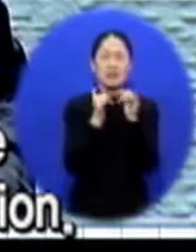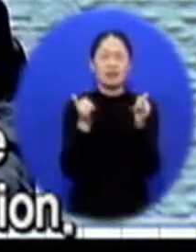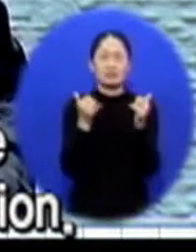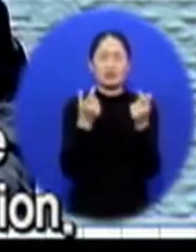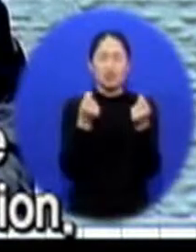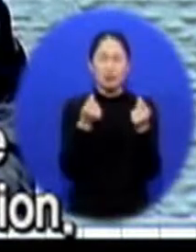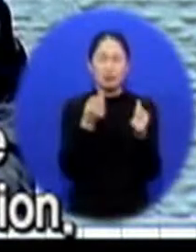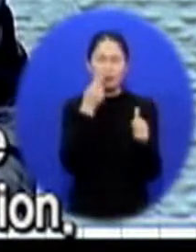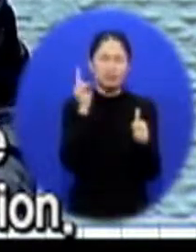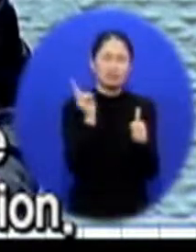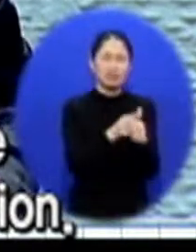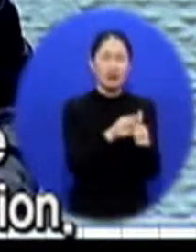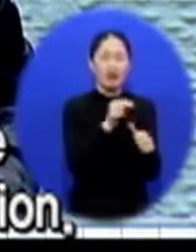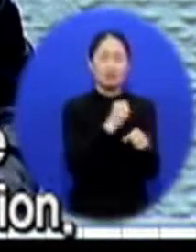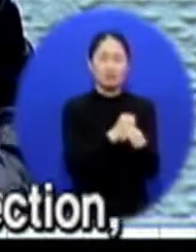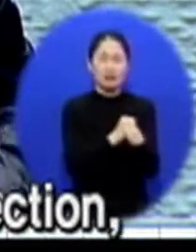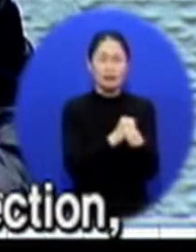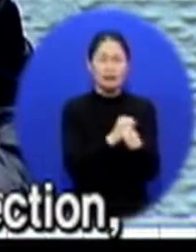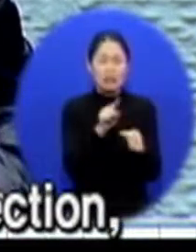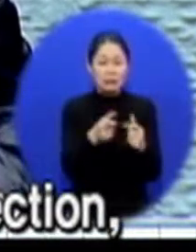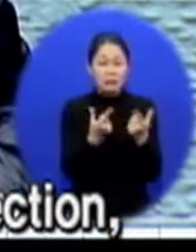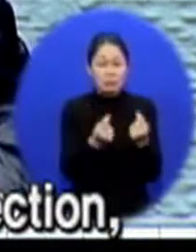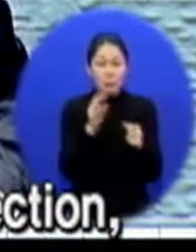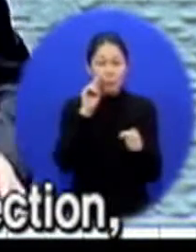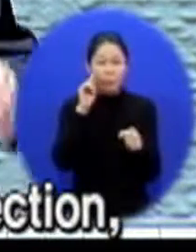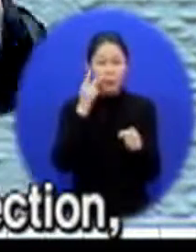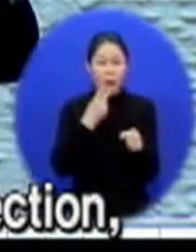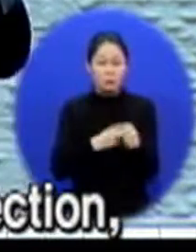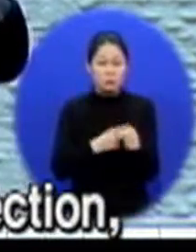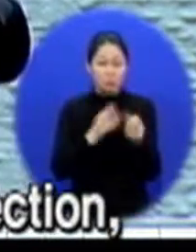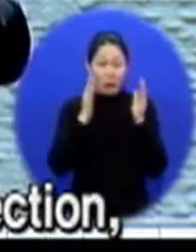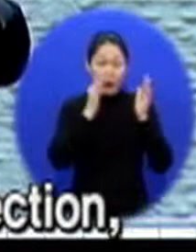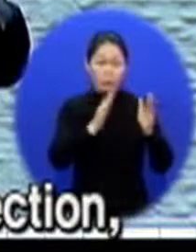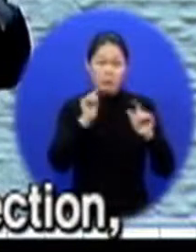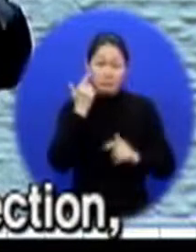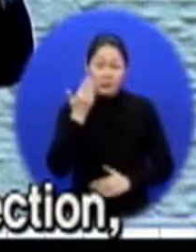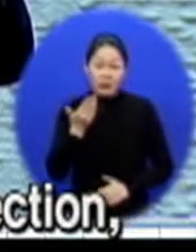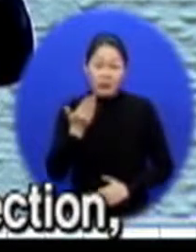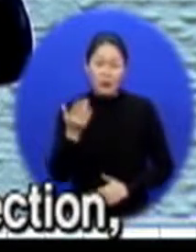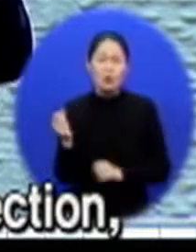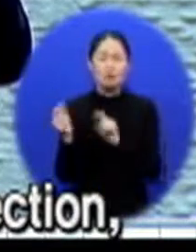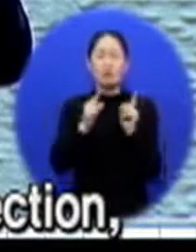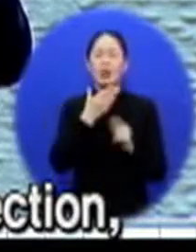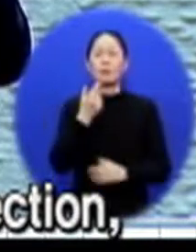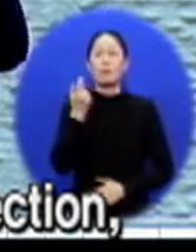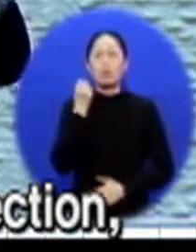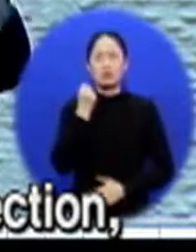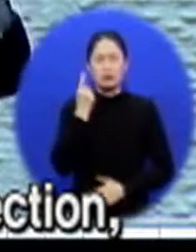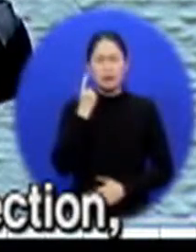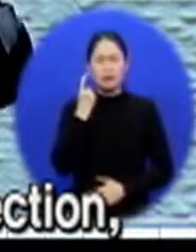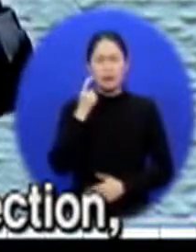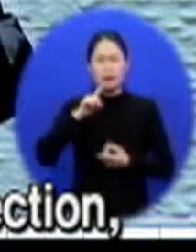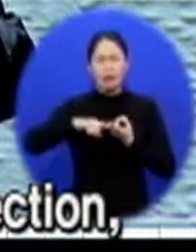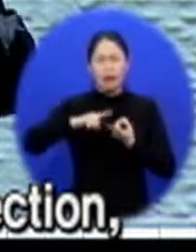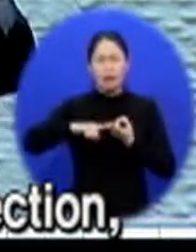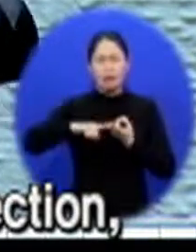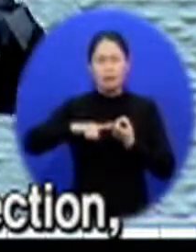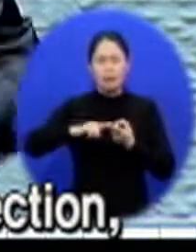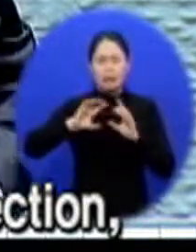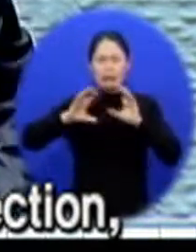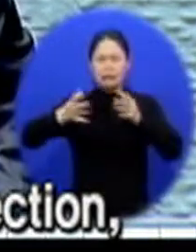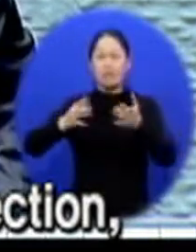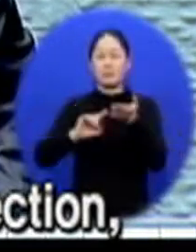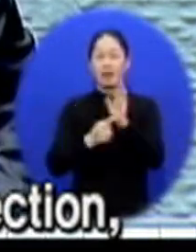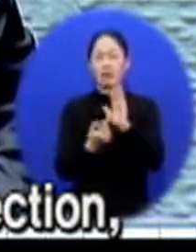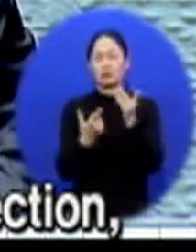사도 바울을 향한 것이겠습니까 부활의 복음 바로 부활의 복음 그것에 대한 세상의